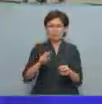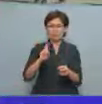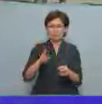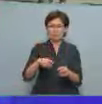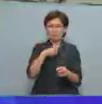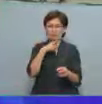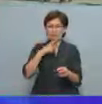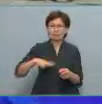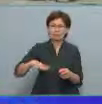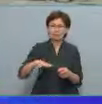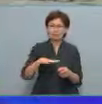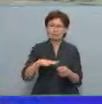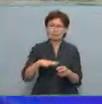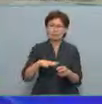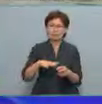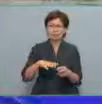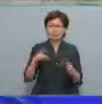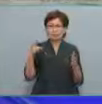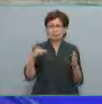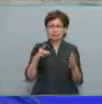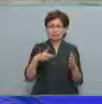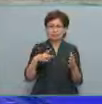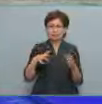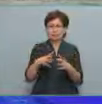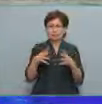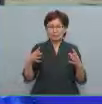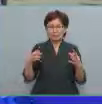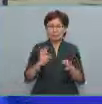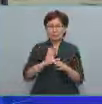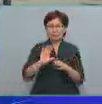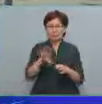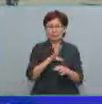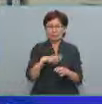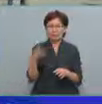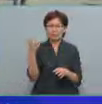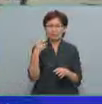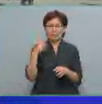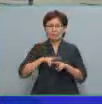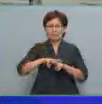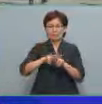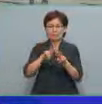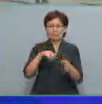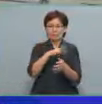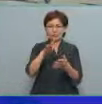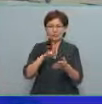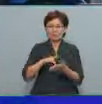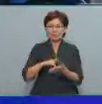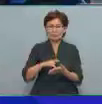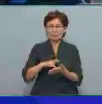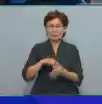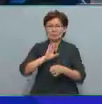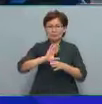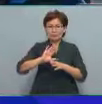Ресей Федерациясына жалпы қауын қарбыз экспорттады. Оның ішінен Алматы, өзіміздің Астана қалаларына да жалпы